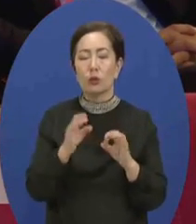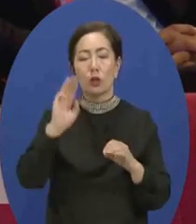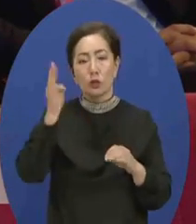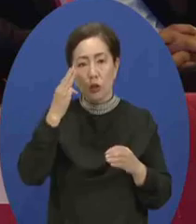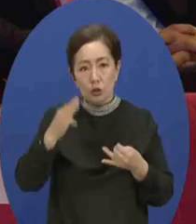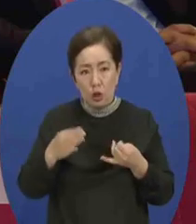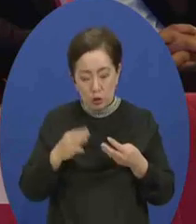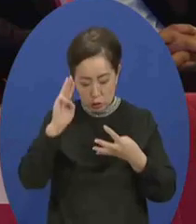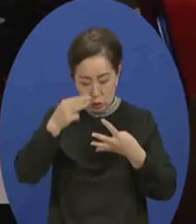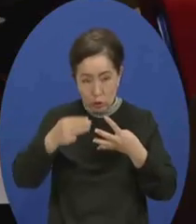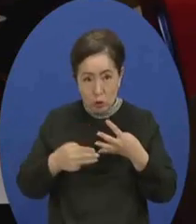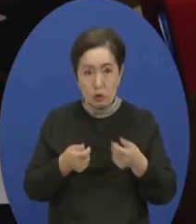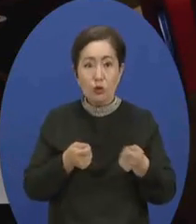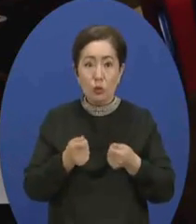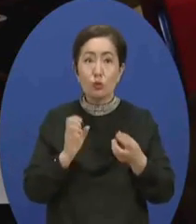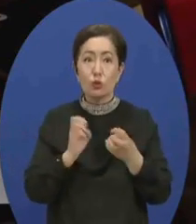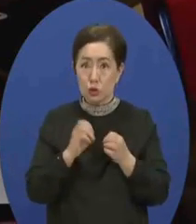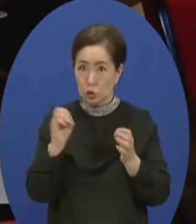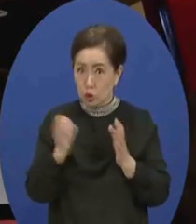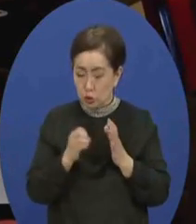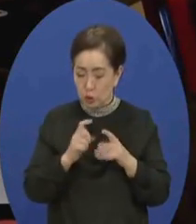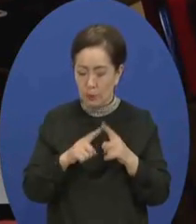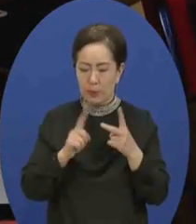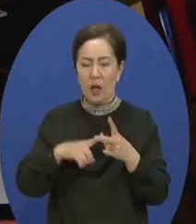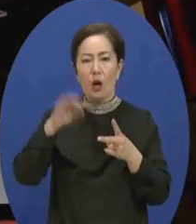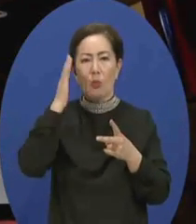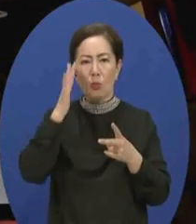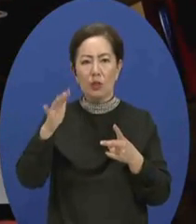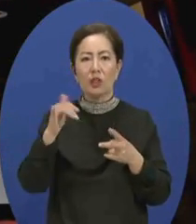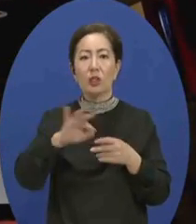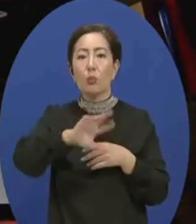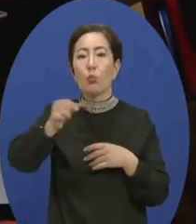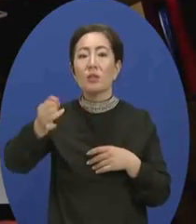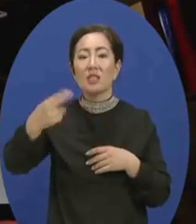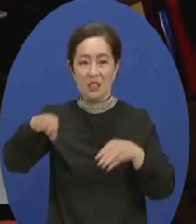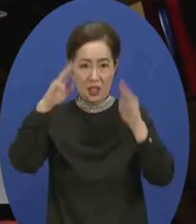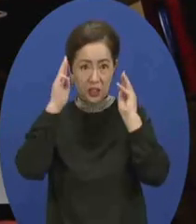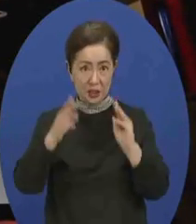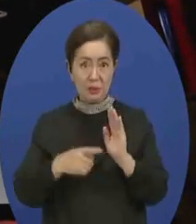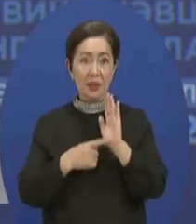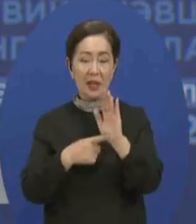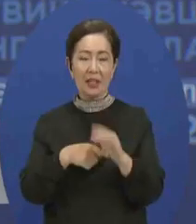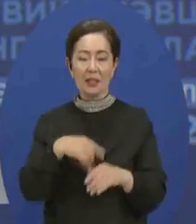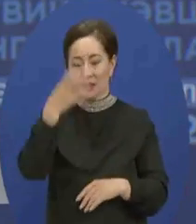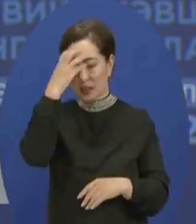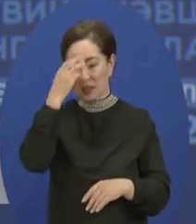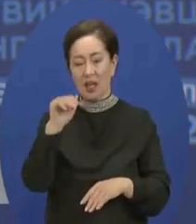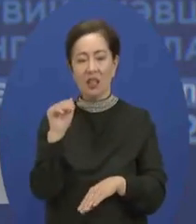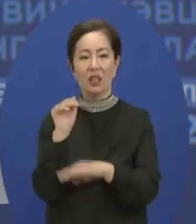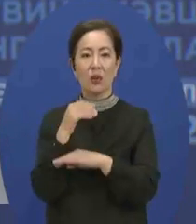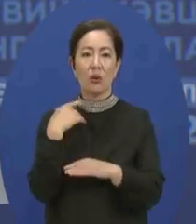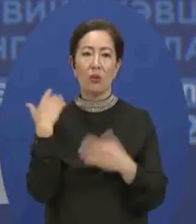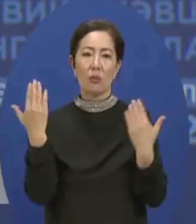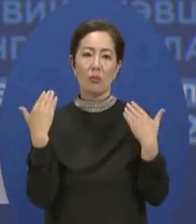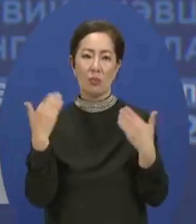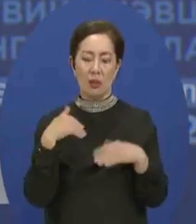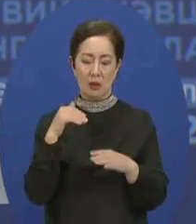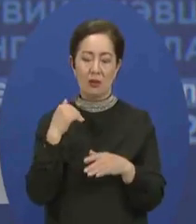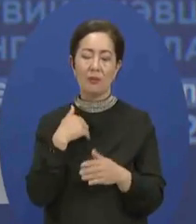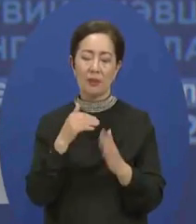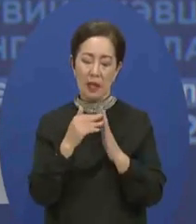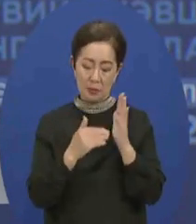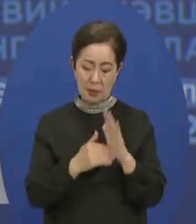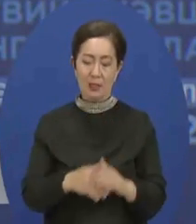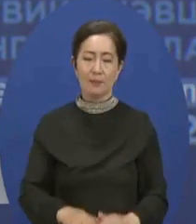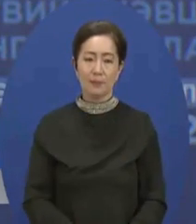ёстой. Бас бодлогын бусад шийдлийг гаргана гэдгийг засгийн газрын тэргүүн тайлбарлаж байна. Хувийн хэвшил байгаа бизнесийн